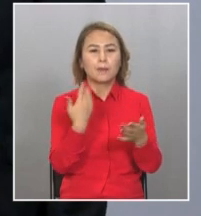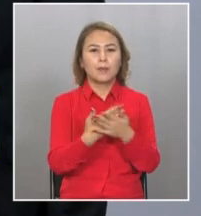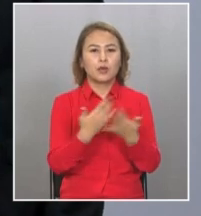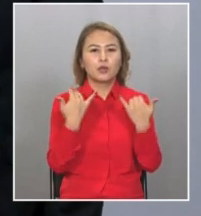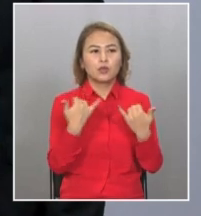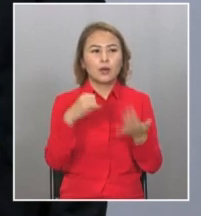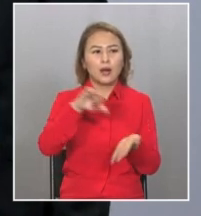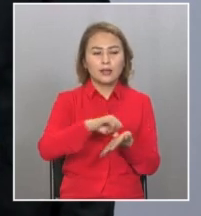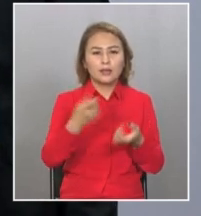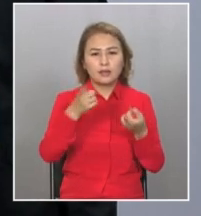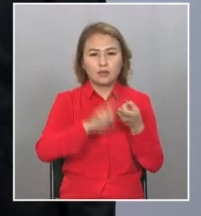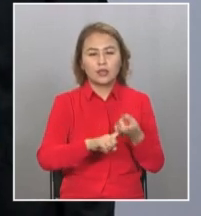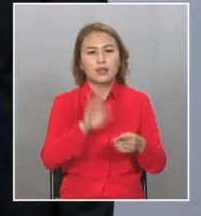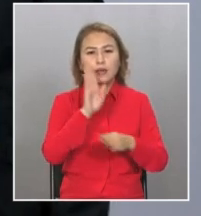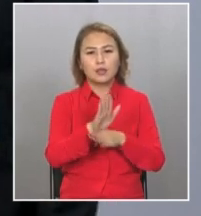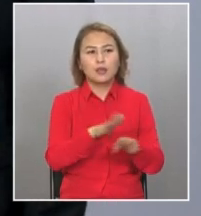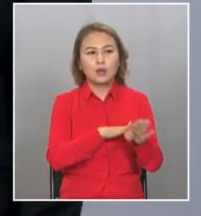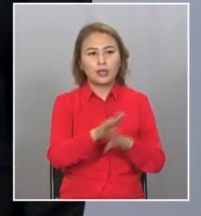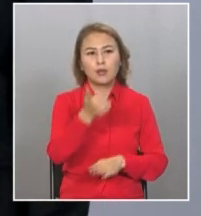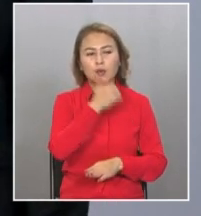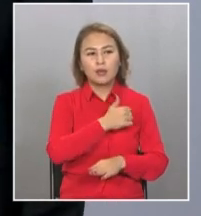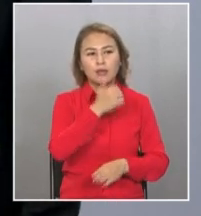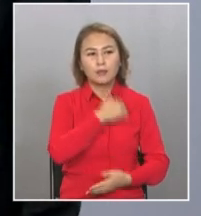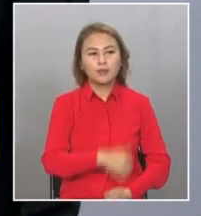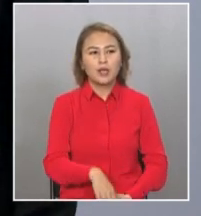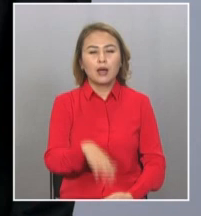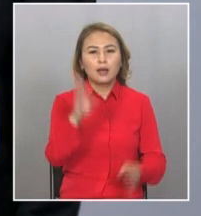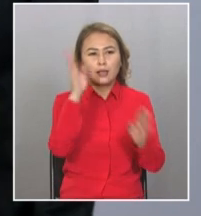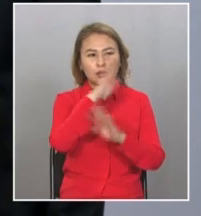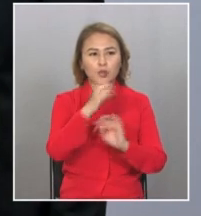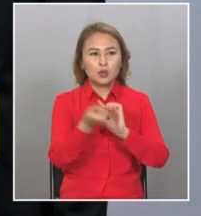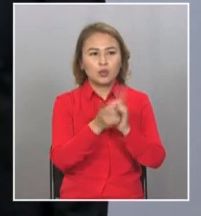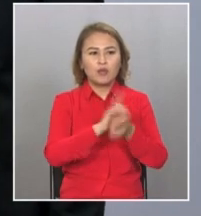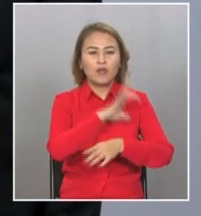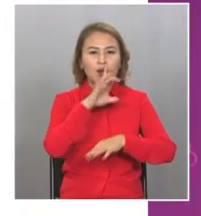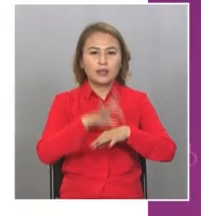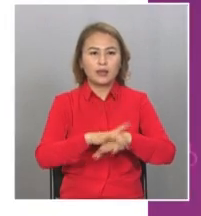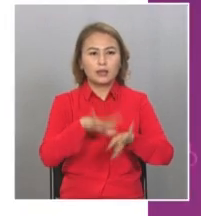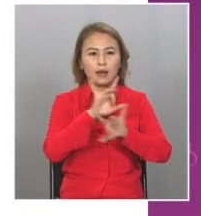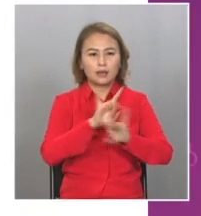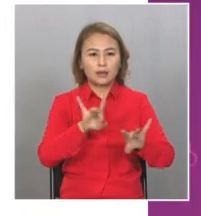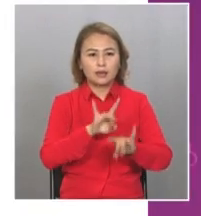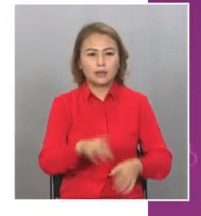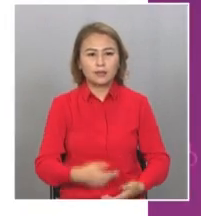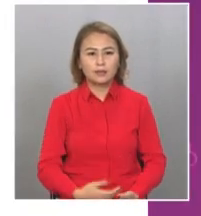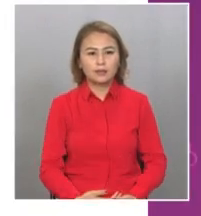сабаққа қатысты тапсырмаларды орындай бастайық. Климат түзуші факторларды атаңыз.